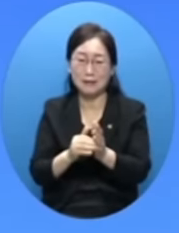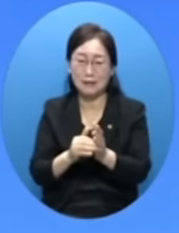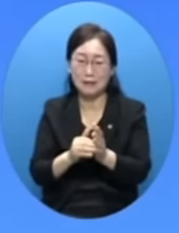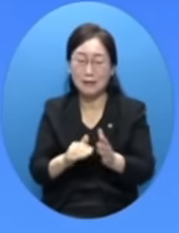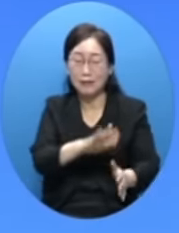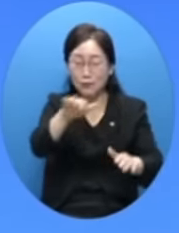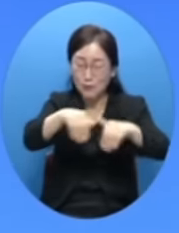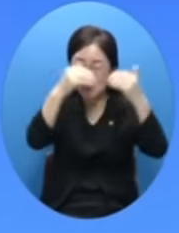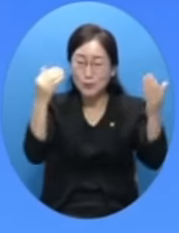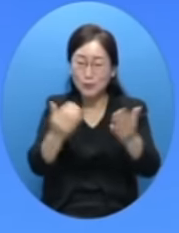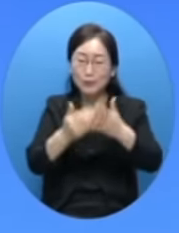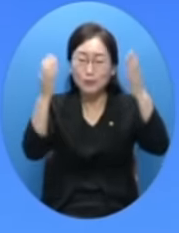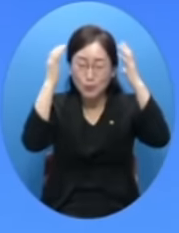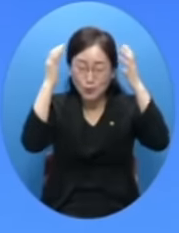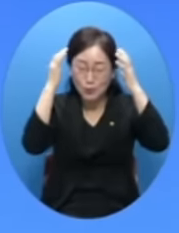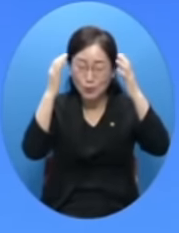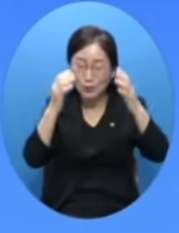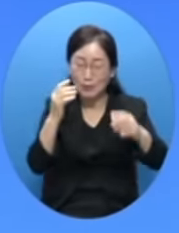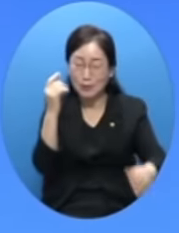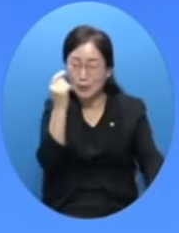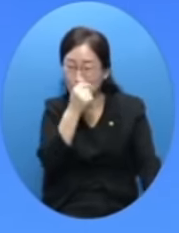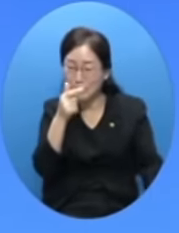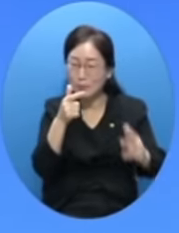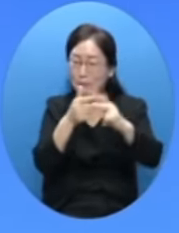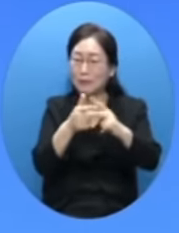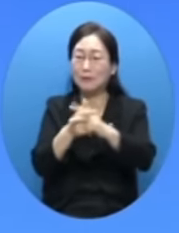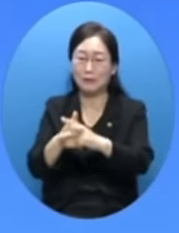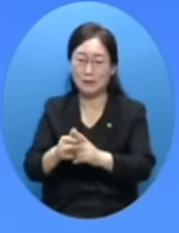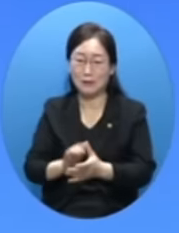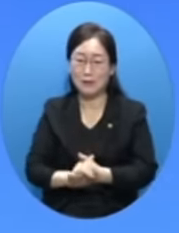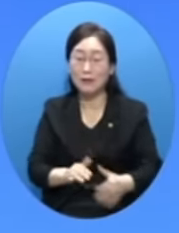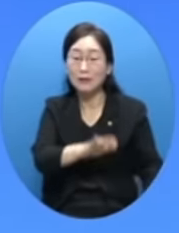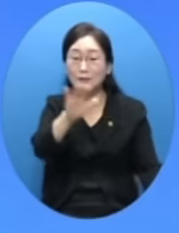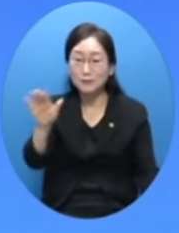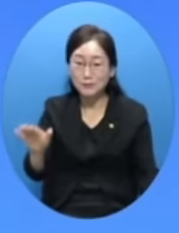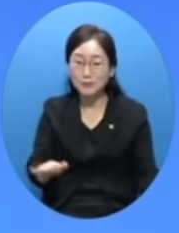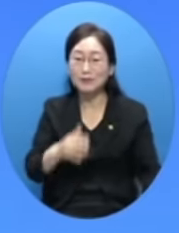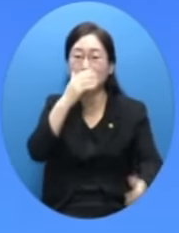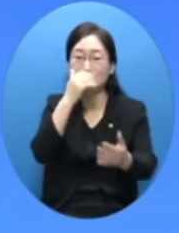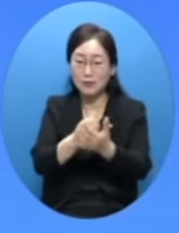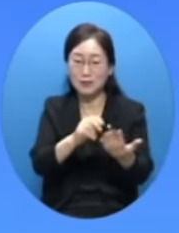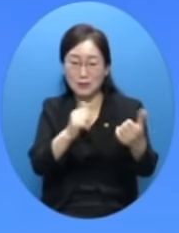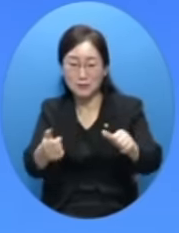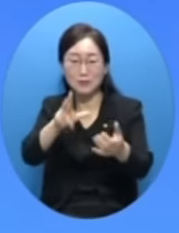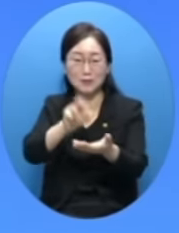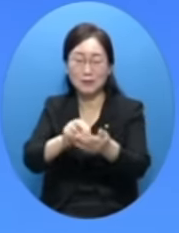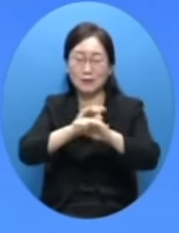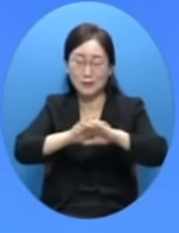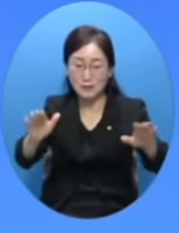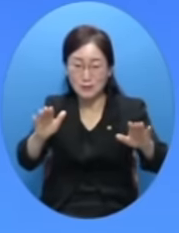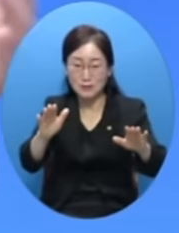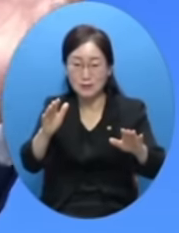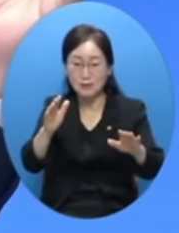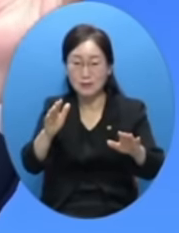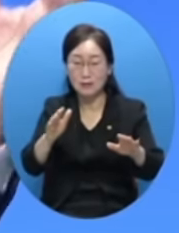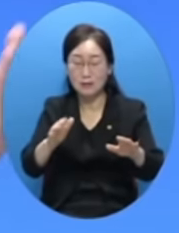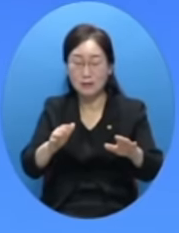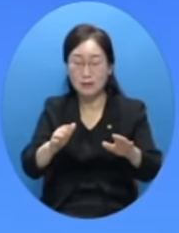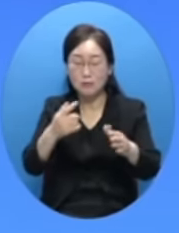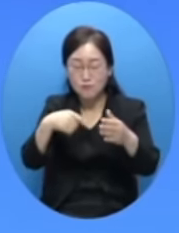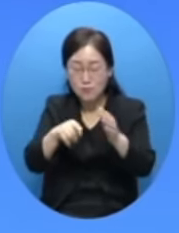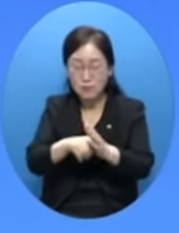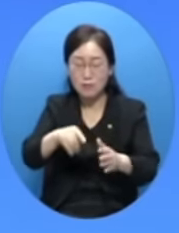우리의 모든 고통을 알고 계십니다. 또 우리의 죄와 사망의 문제를 해결해 주시기 위해서 친히 십자가